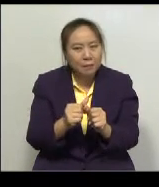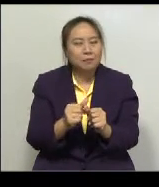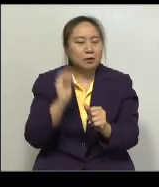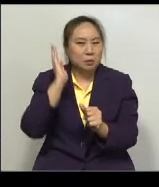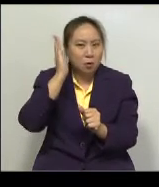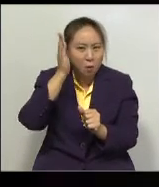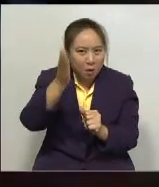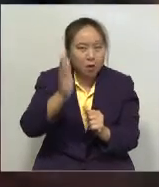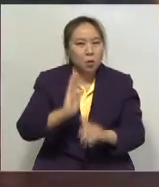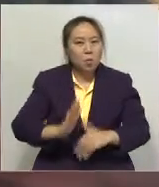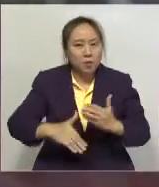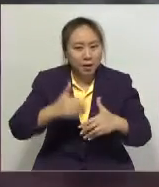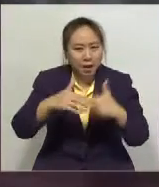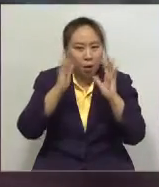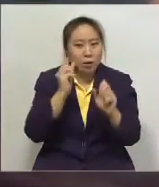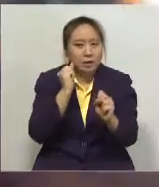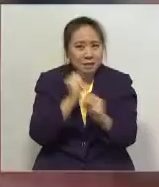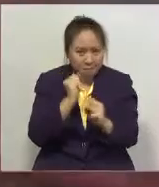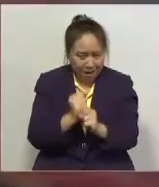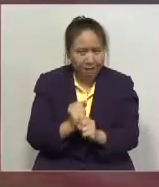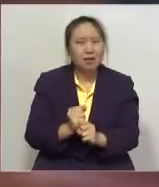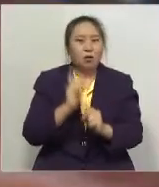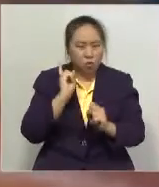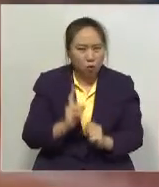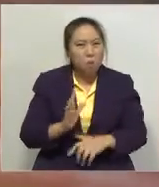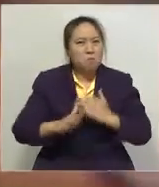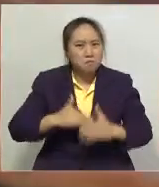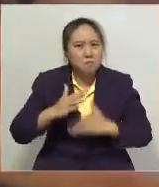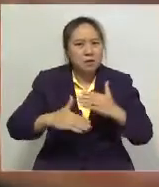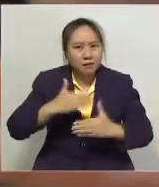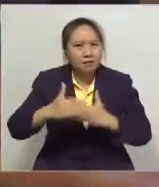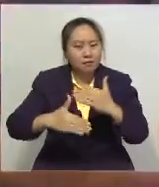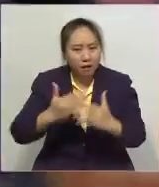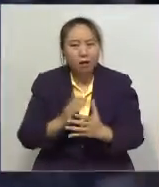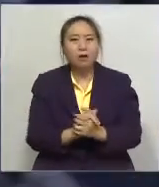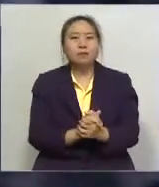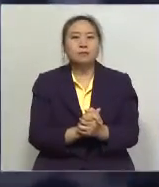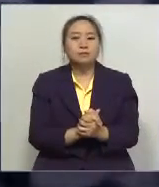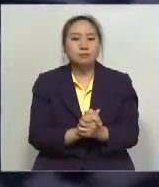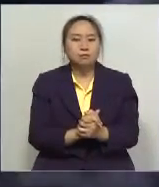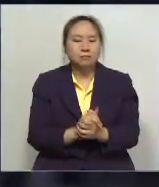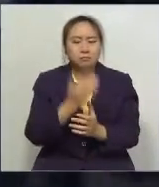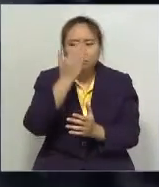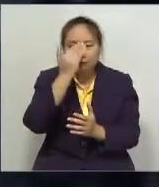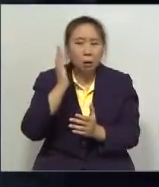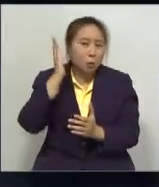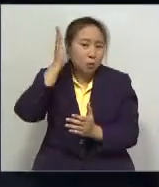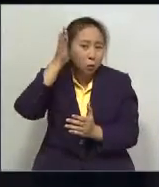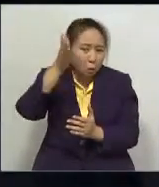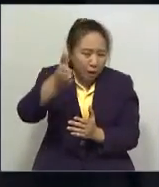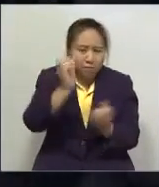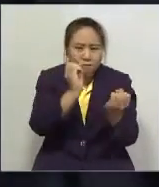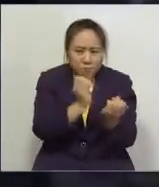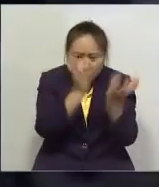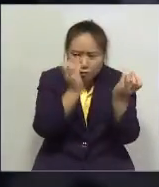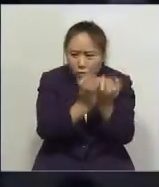ฒนาตัวบุคลากรของเราเพิ่มไปอีกนะครับเพื่อให้เราสามารถรับกับภัยพิบัติ